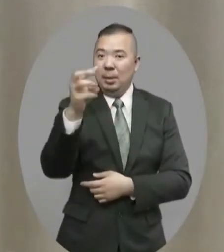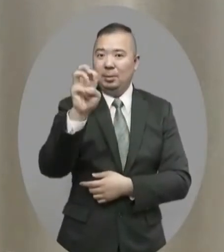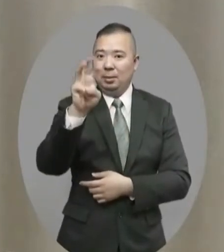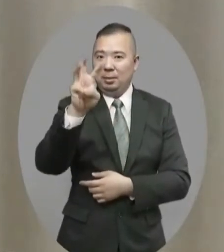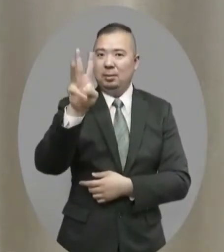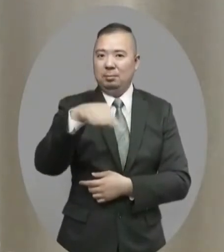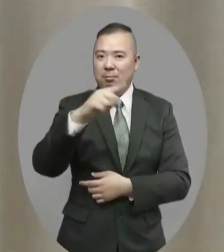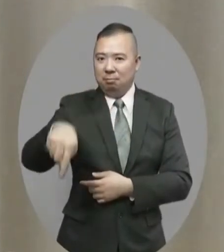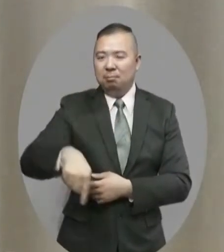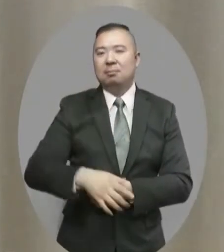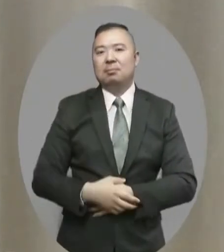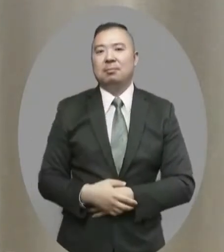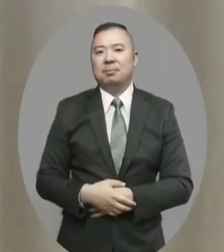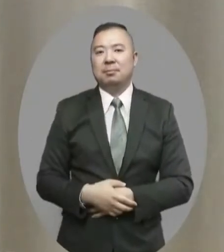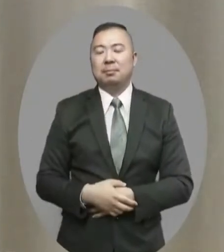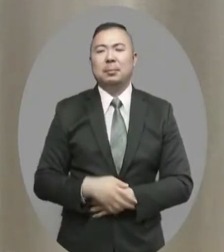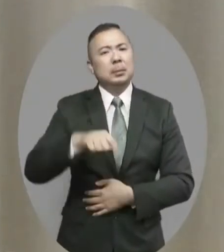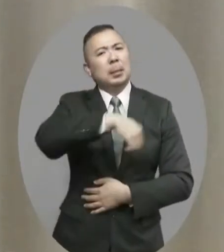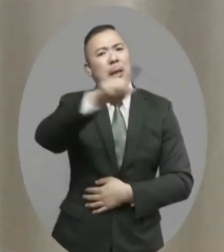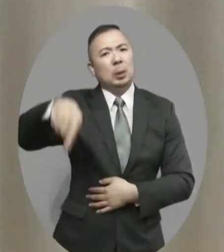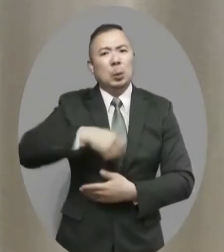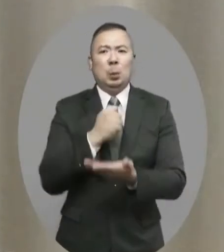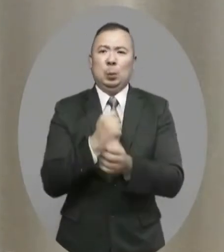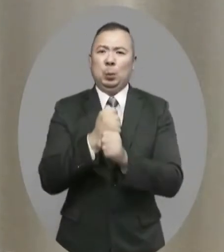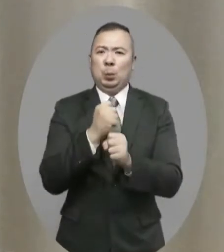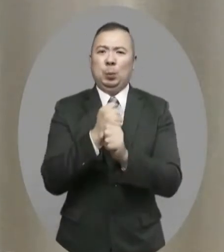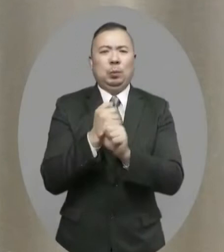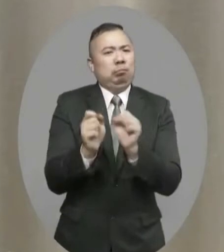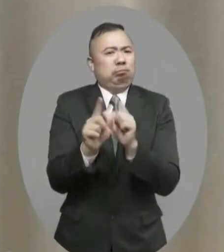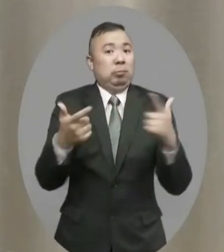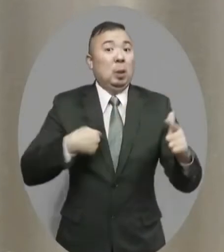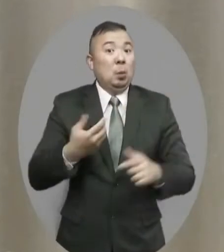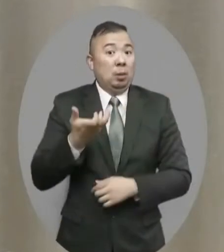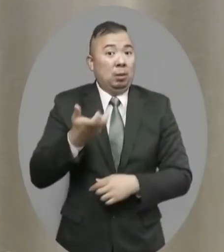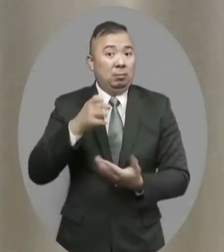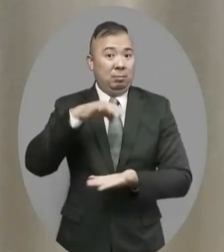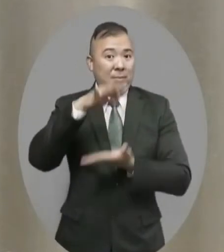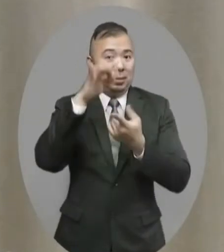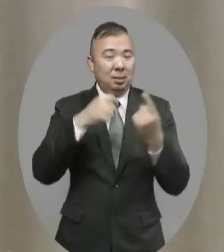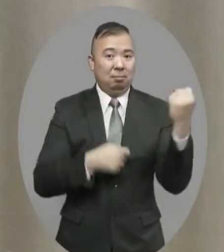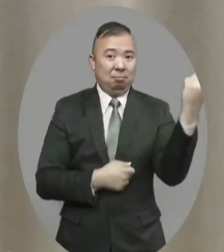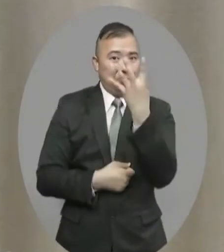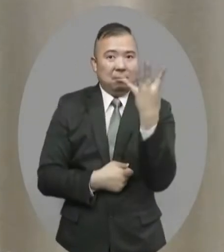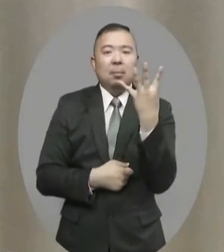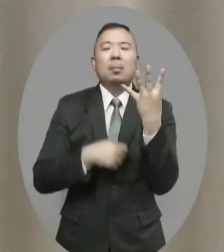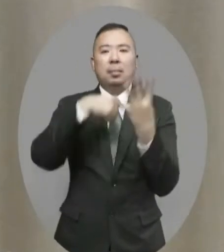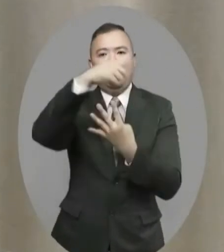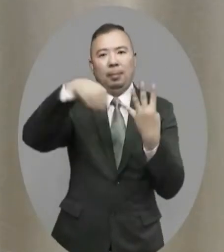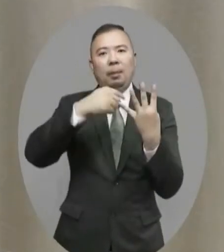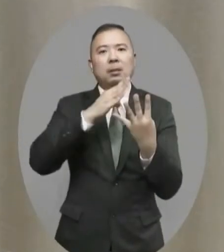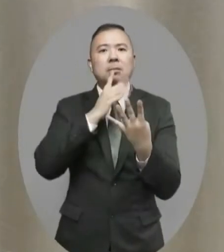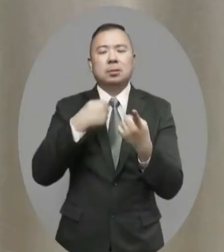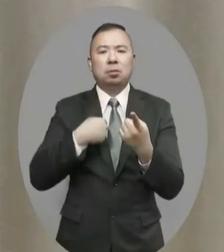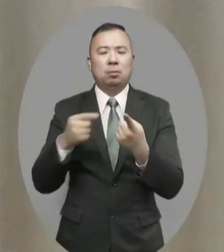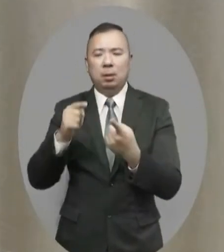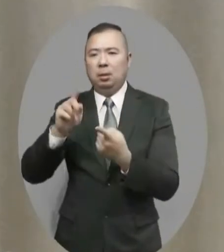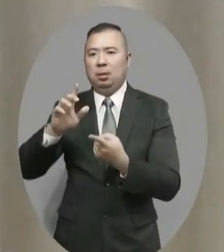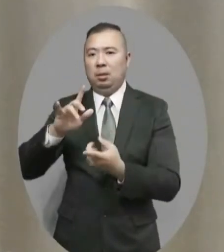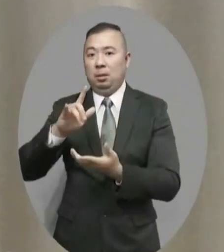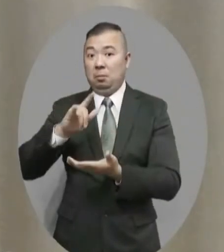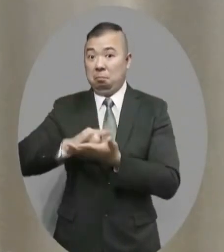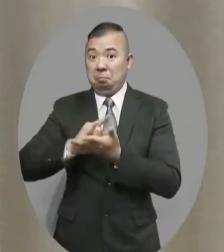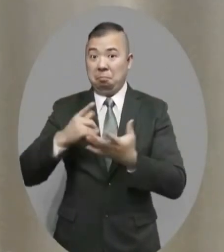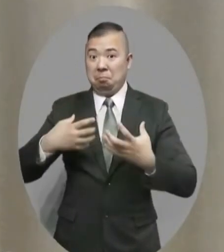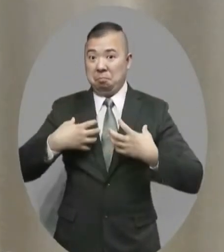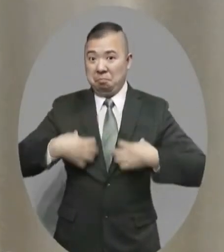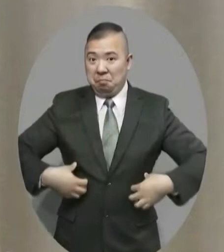35,433人。好，那这些行业，好，我刚念的这四大行业都是目前因为这个武汉